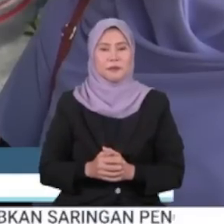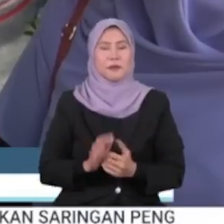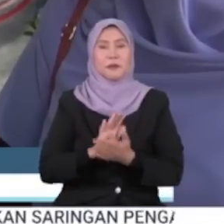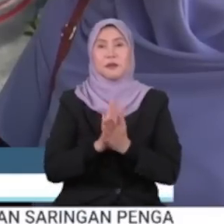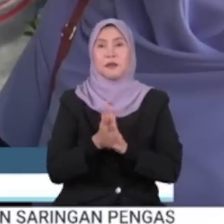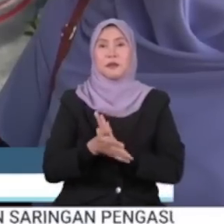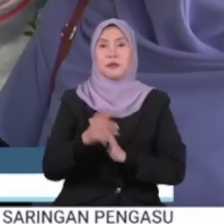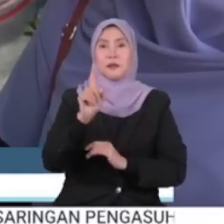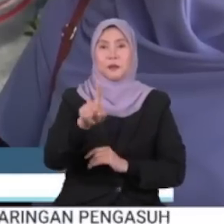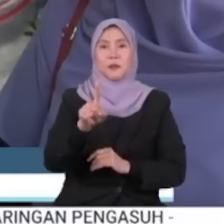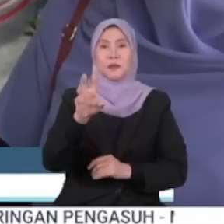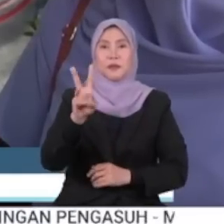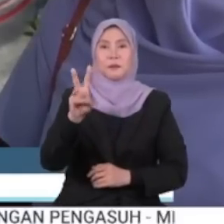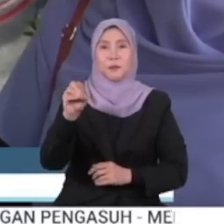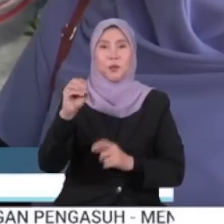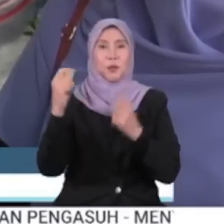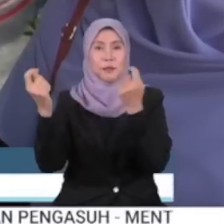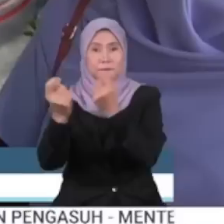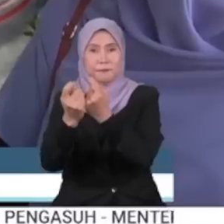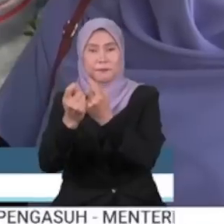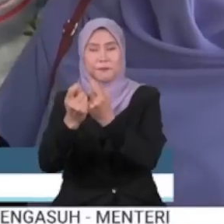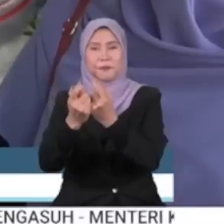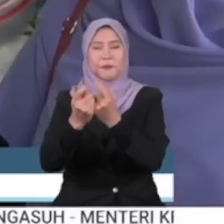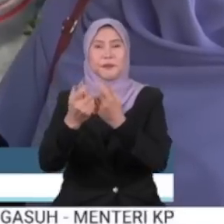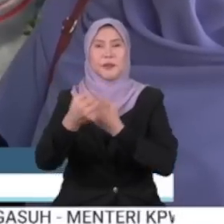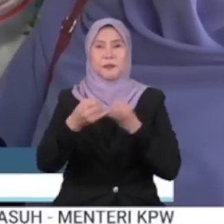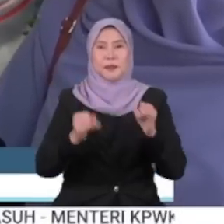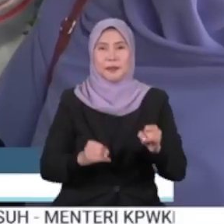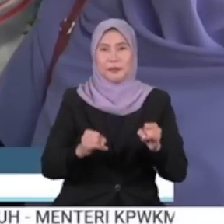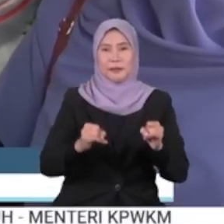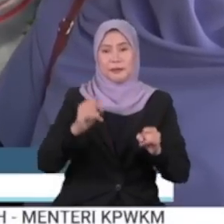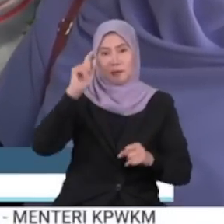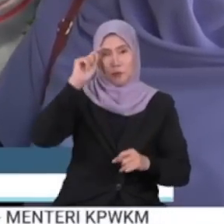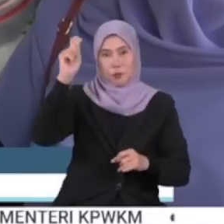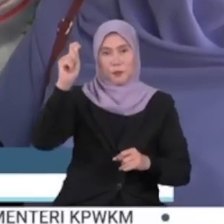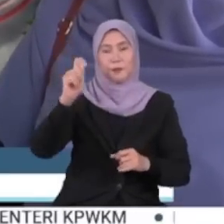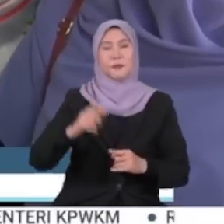menjadikan 160 pasukan di Jabatan di Negeri Terengganu ini,